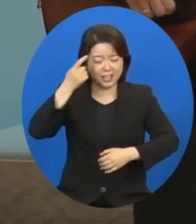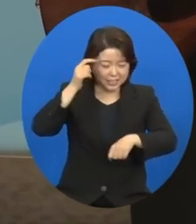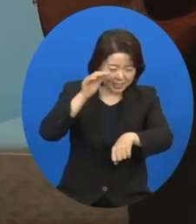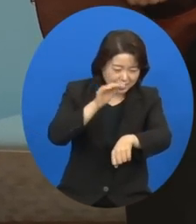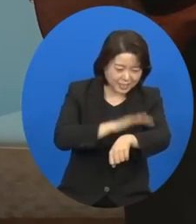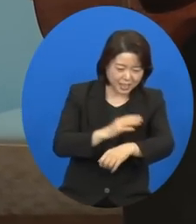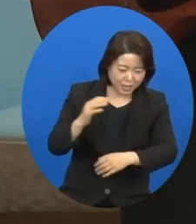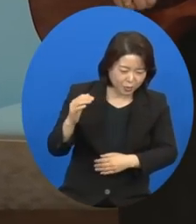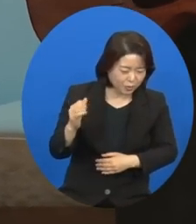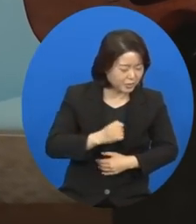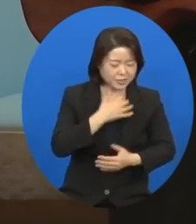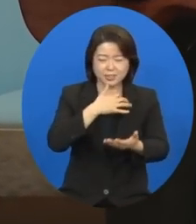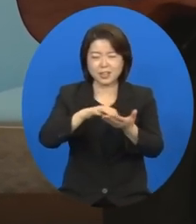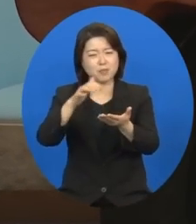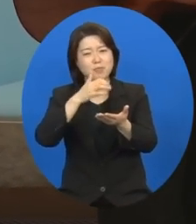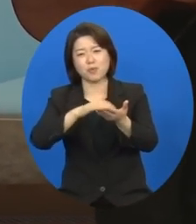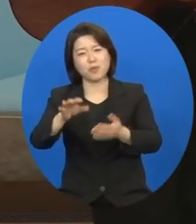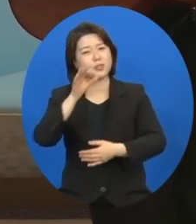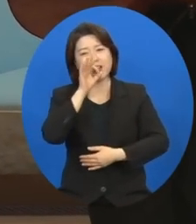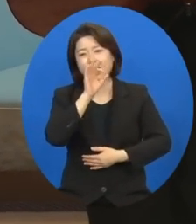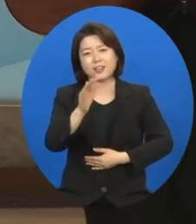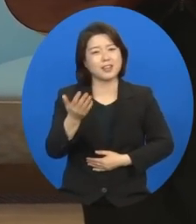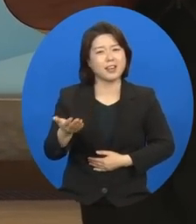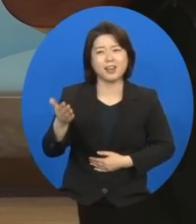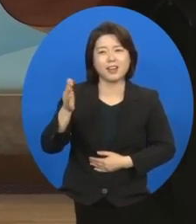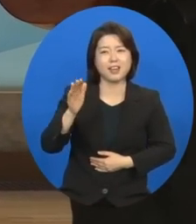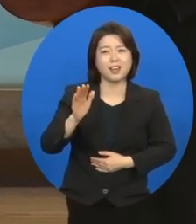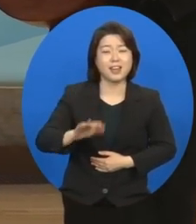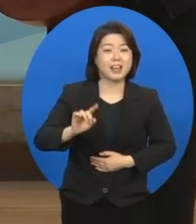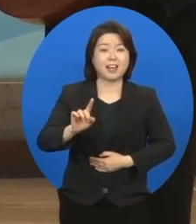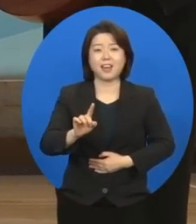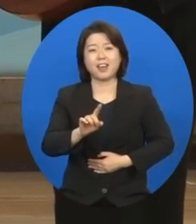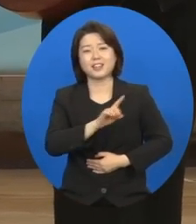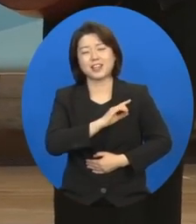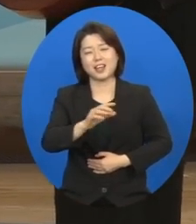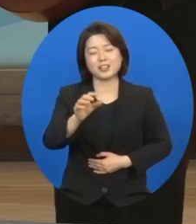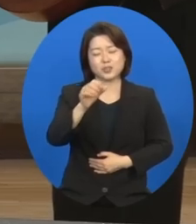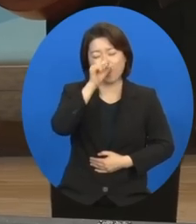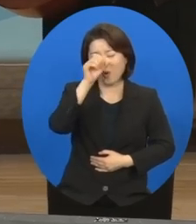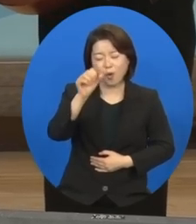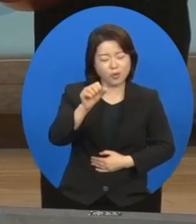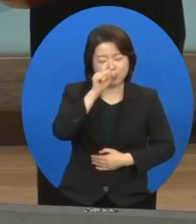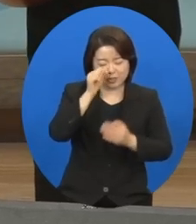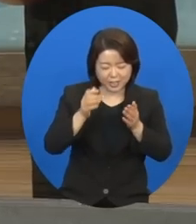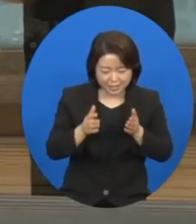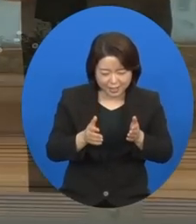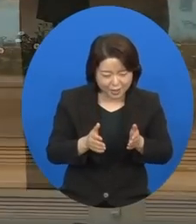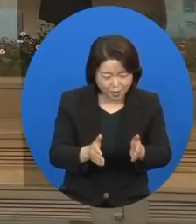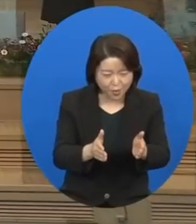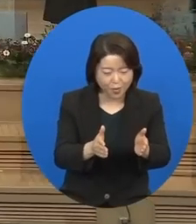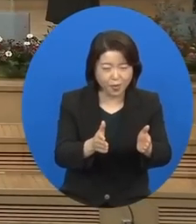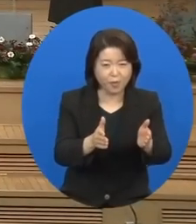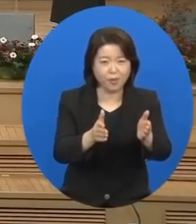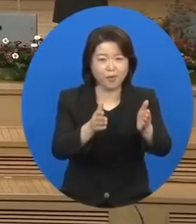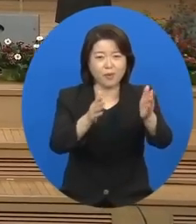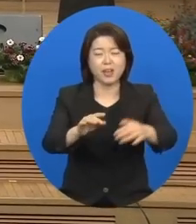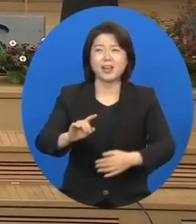나의 지혜로 측량 못하나. 가장 좋은 길로